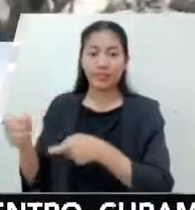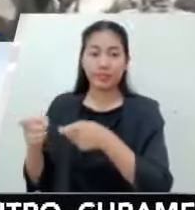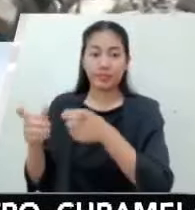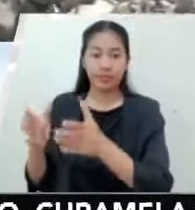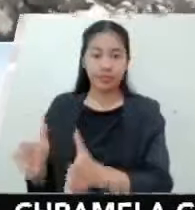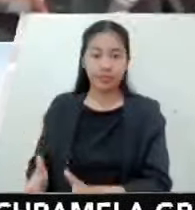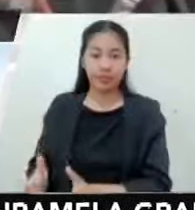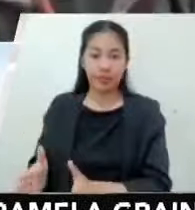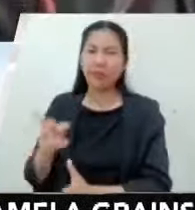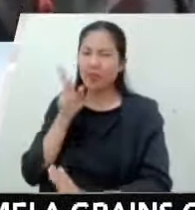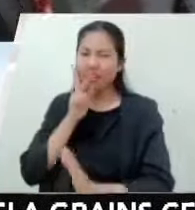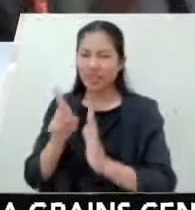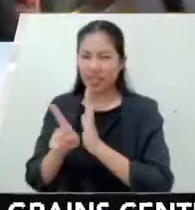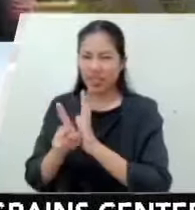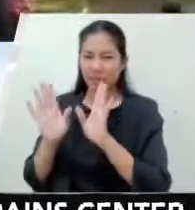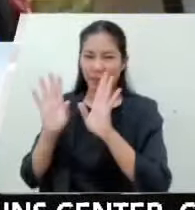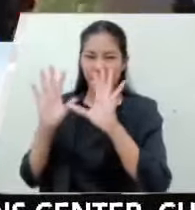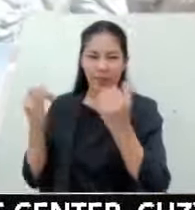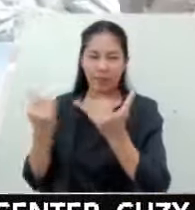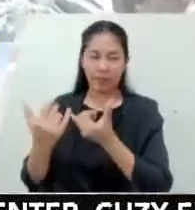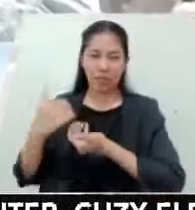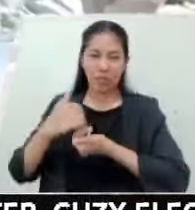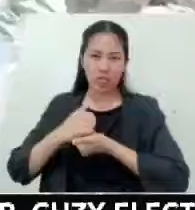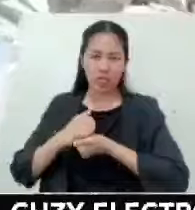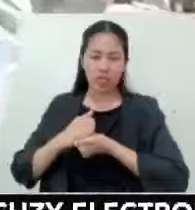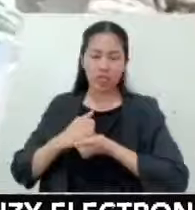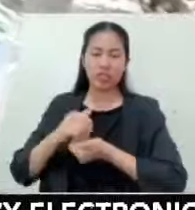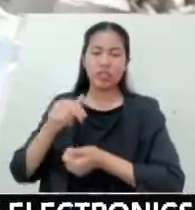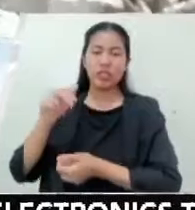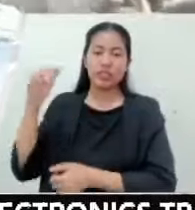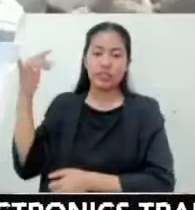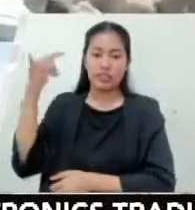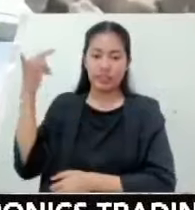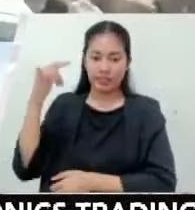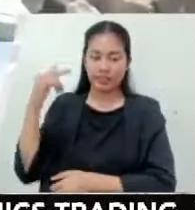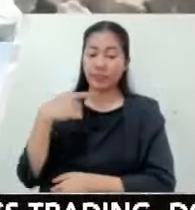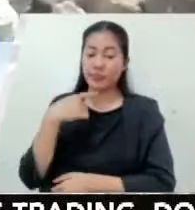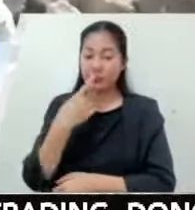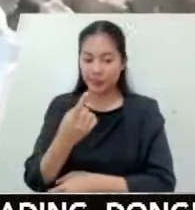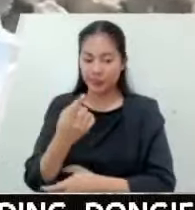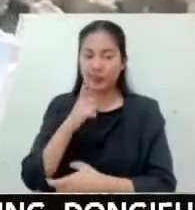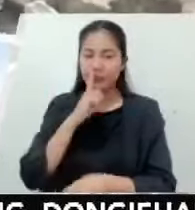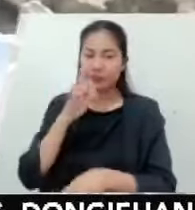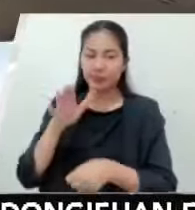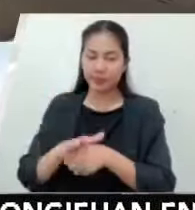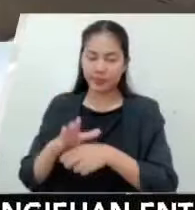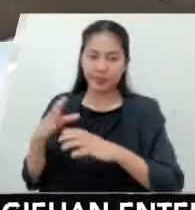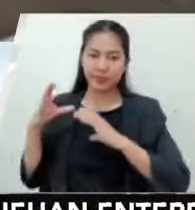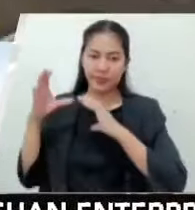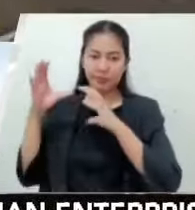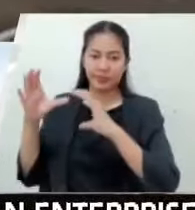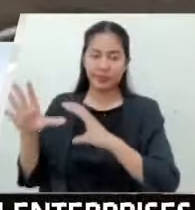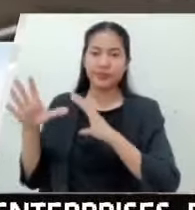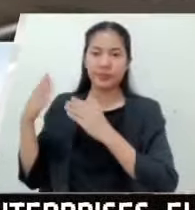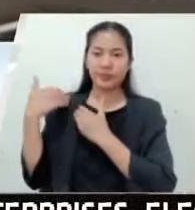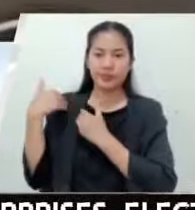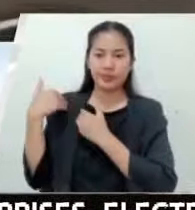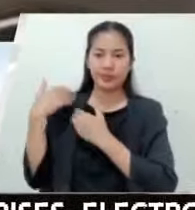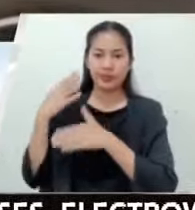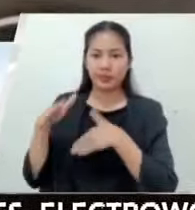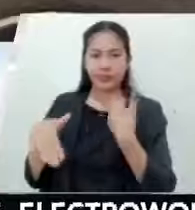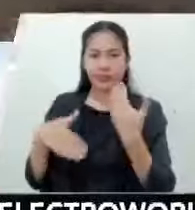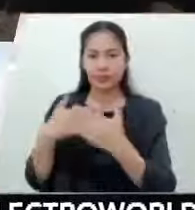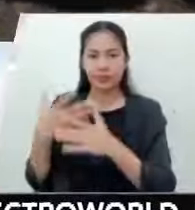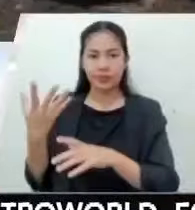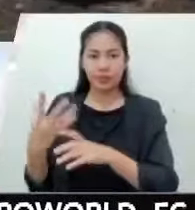concessionaire of NAIA has already signified their commitment no, to answer for the losses no, incurred due